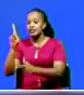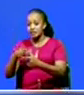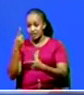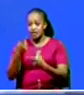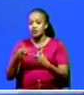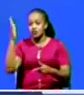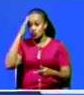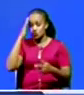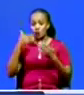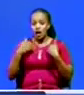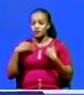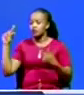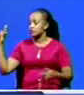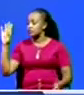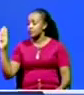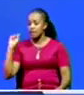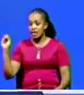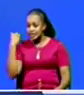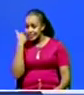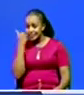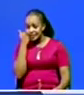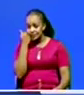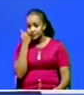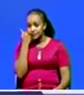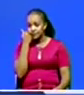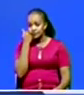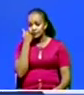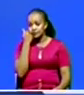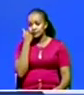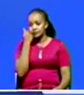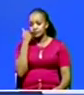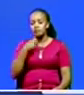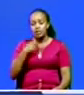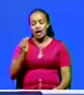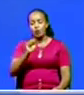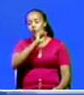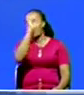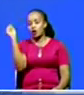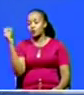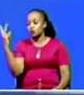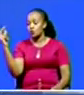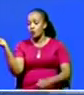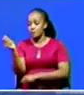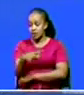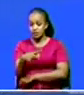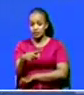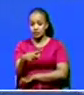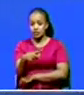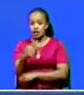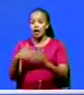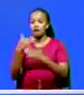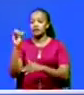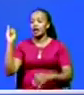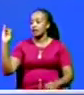kama GBS. I was put under and then I woke up 2 months later at the ICU